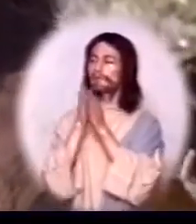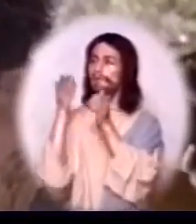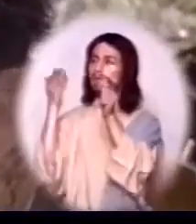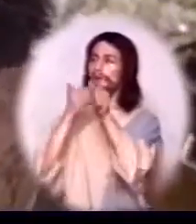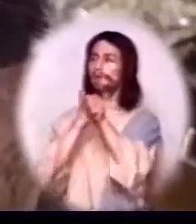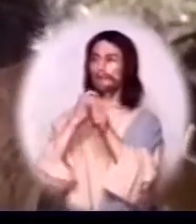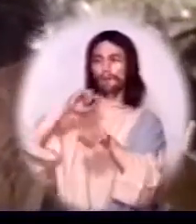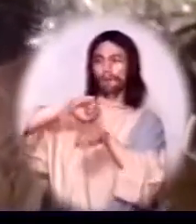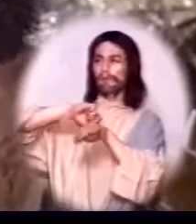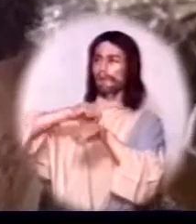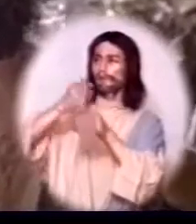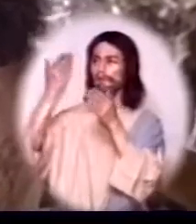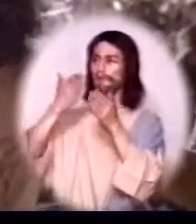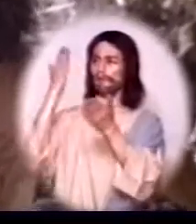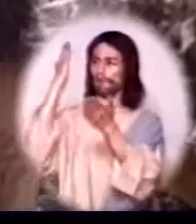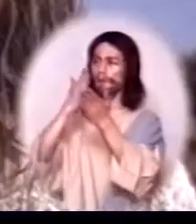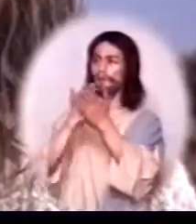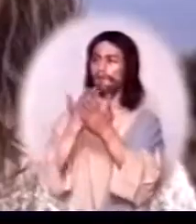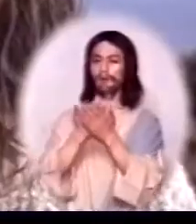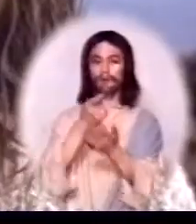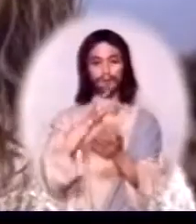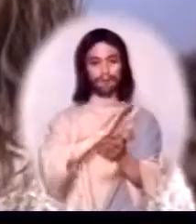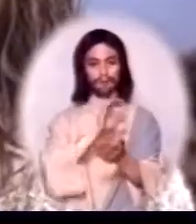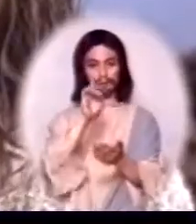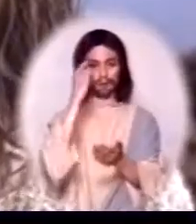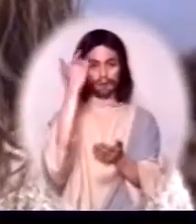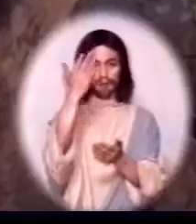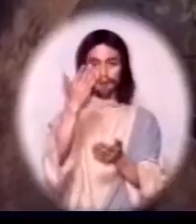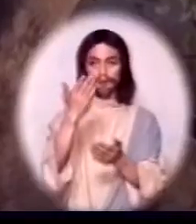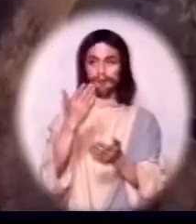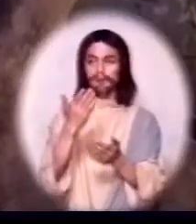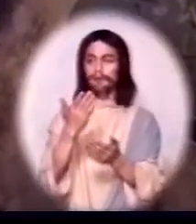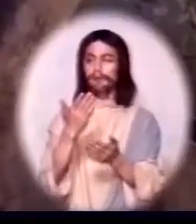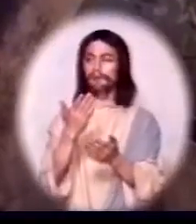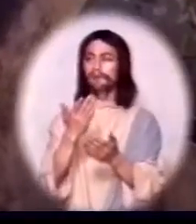간청하오니 벌하지 마옵소서. 네 이름이 뭐냐?